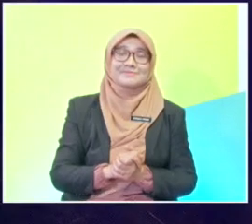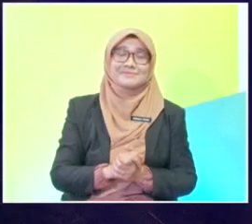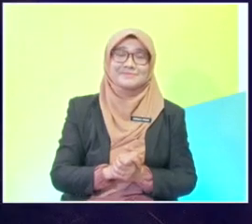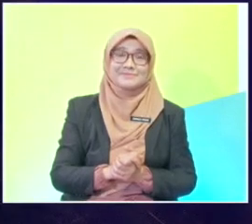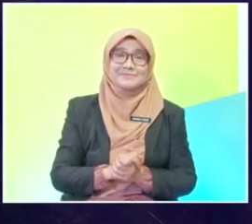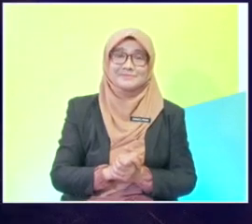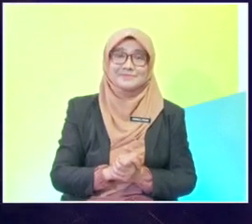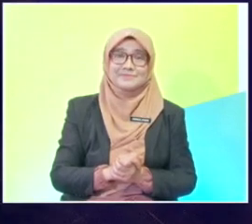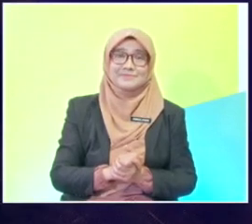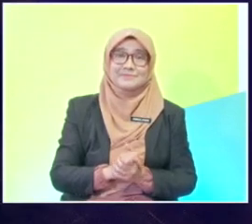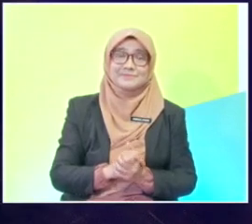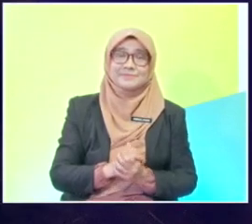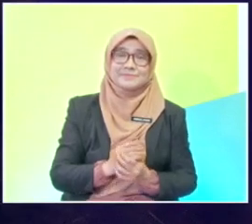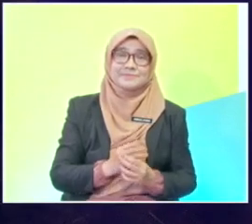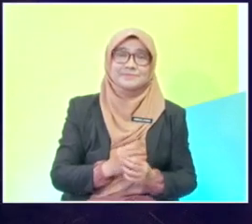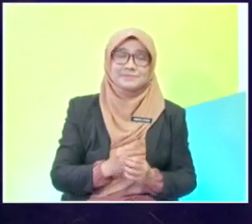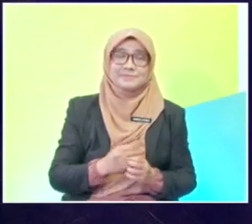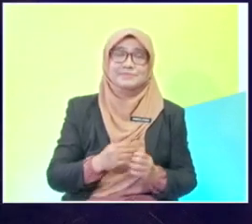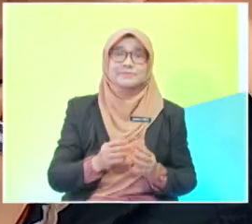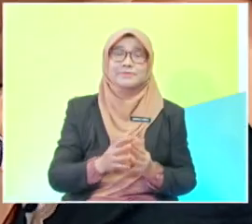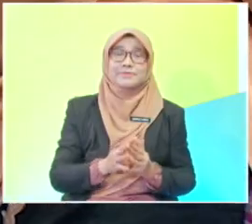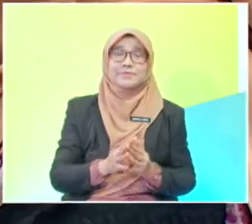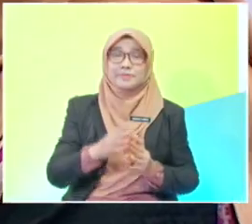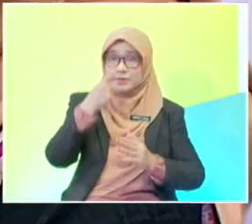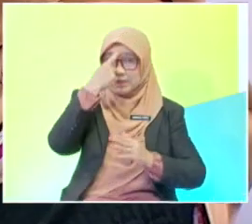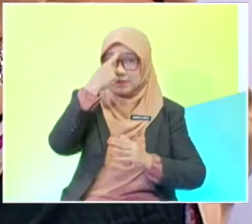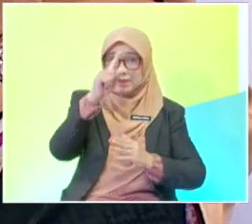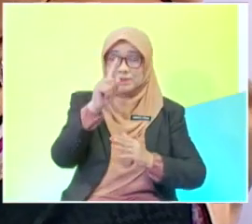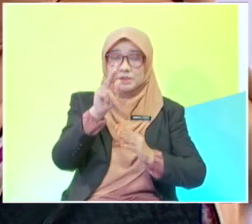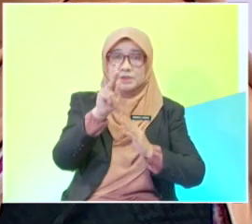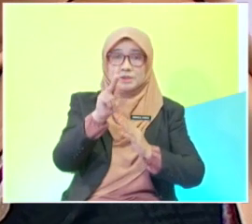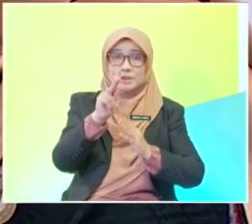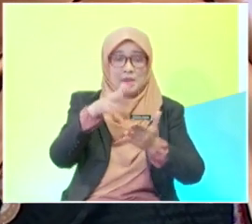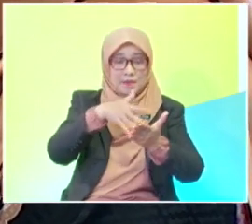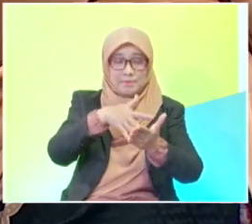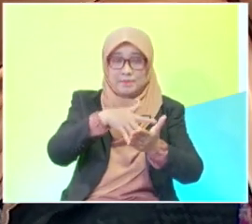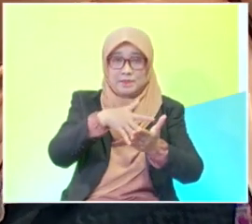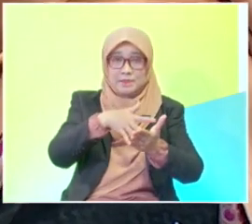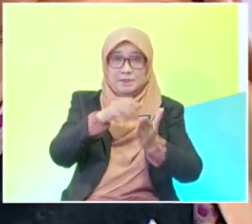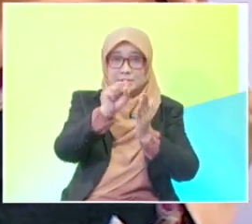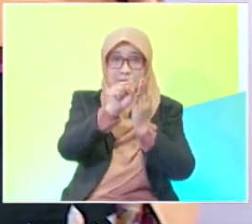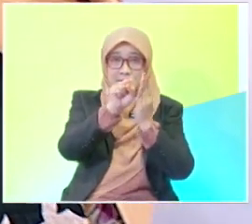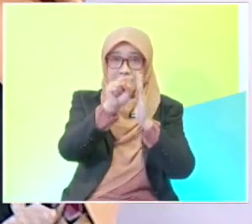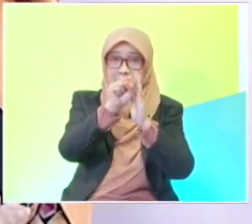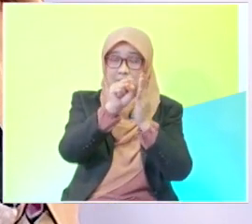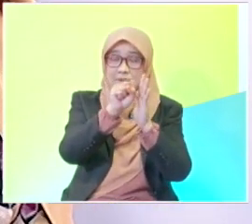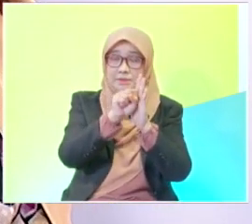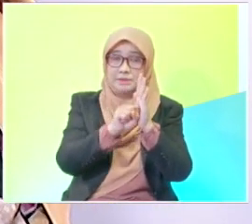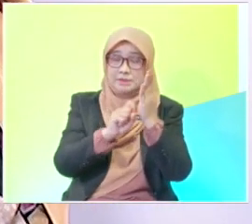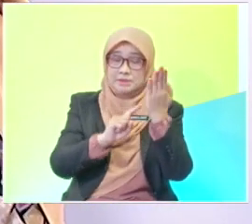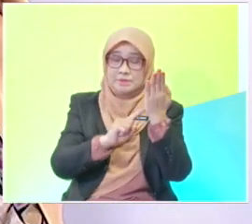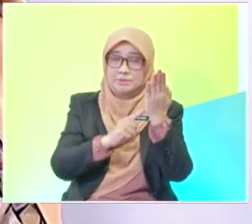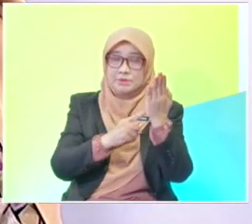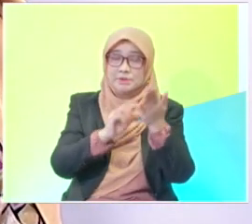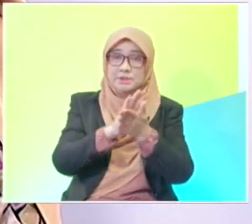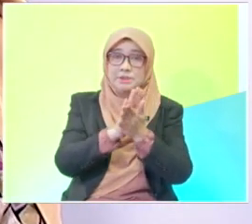bersifat berpanjangan. Sifat berpanjangan, betul. Okey, untuk keimunan pasif semula jadi, maka dia adalah S